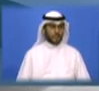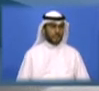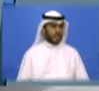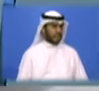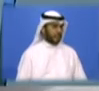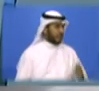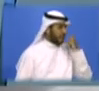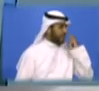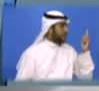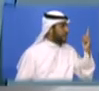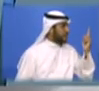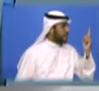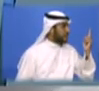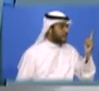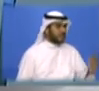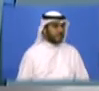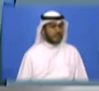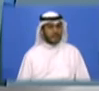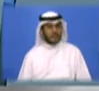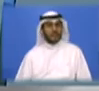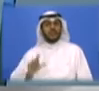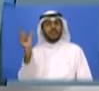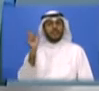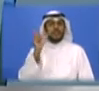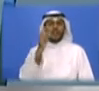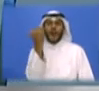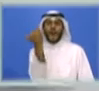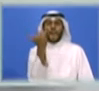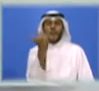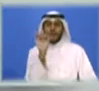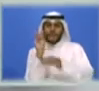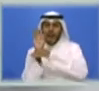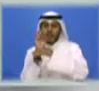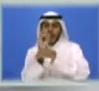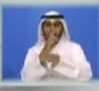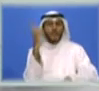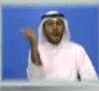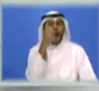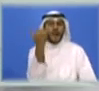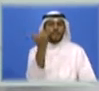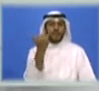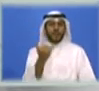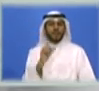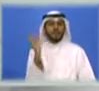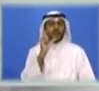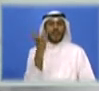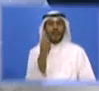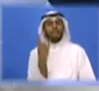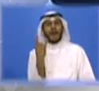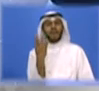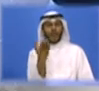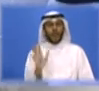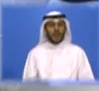إن شهر التوعية الخاص بسرطان الثدي في مختلف دول العالم هو شهر أكتوبر، يهدف إلى